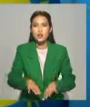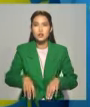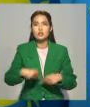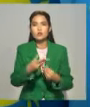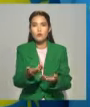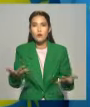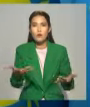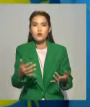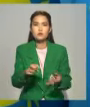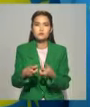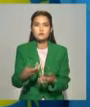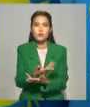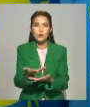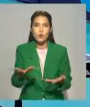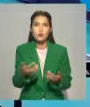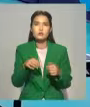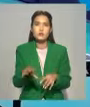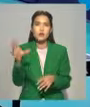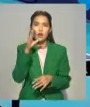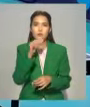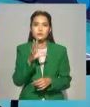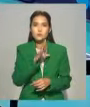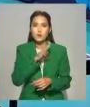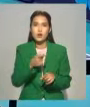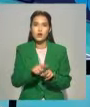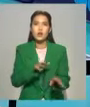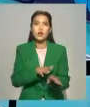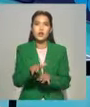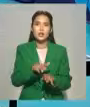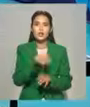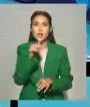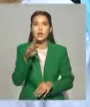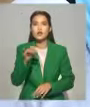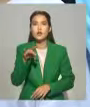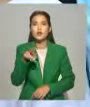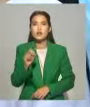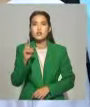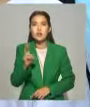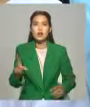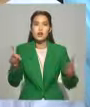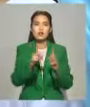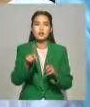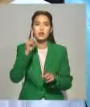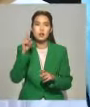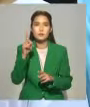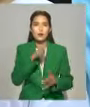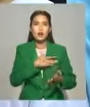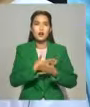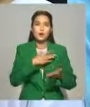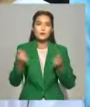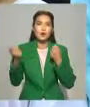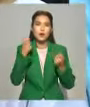возврату пастбищных и сенокосных земель. Также исполнительный секретарь Даулет Карибек встретился с молодежными активистами